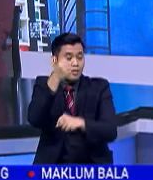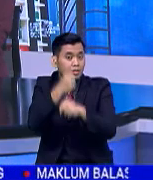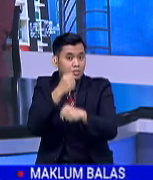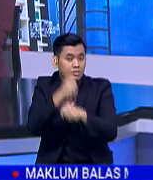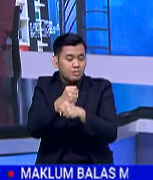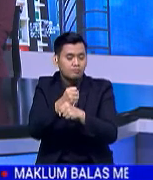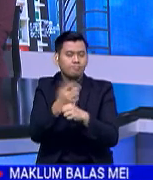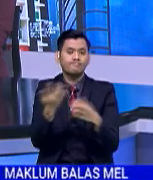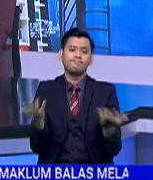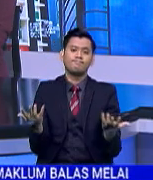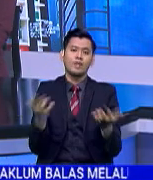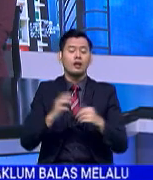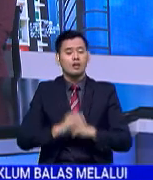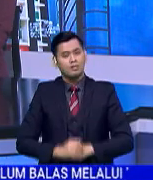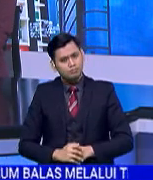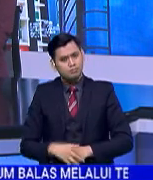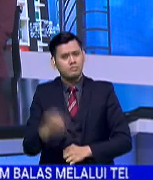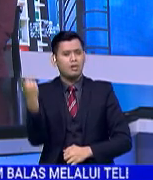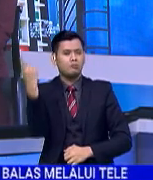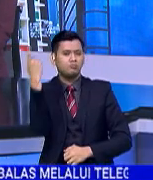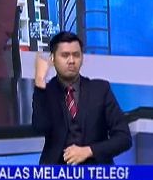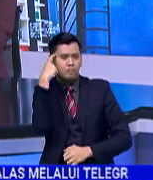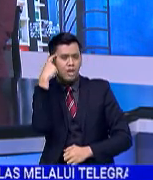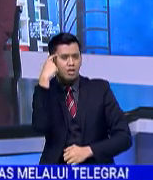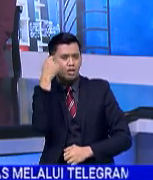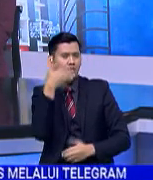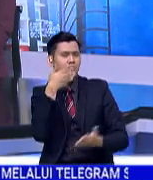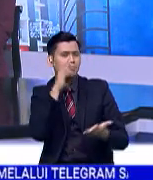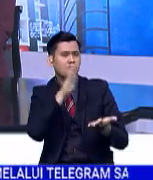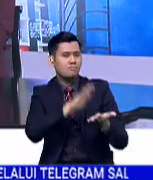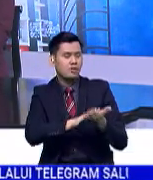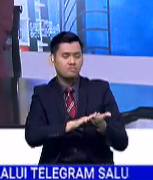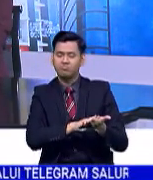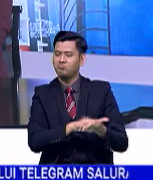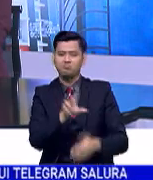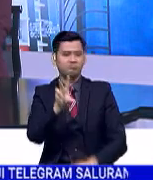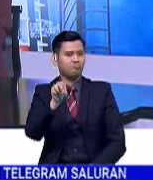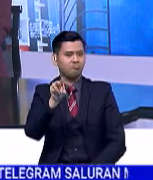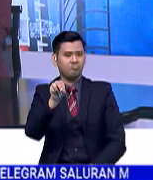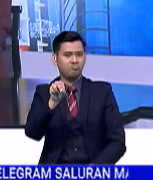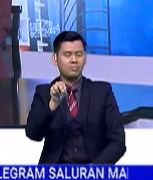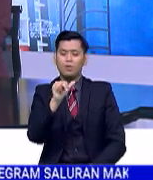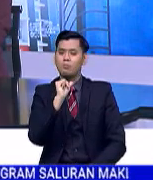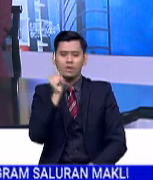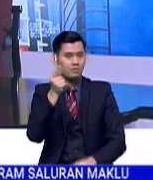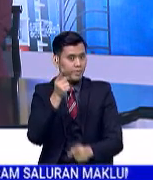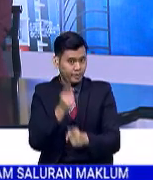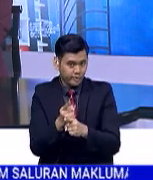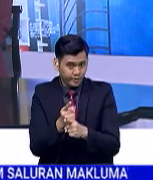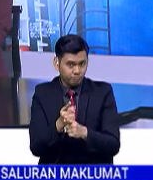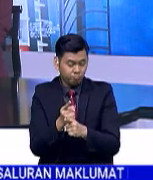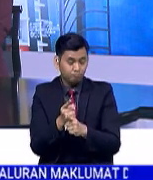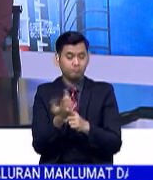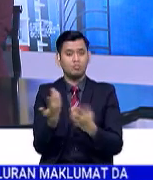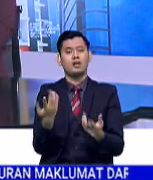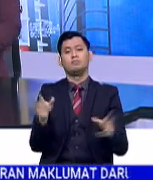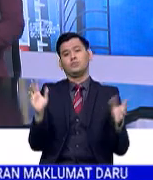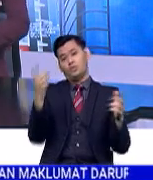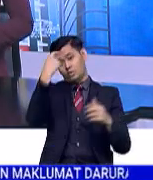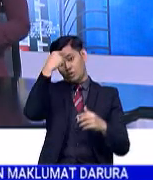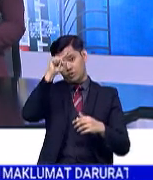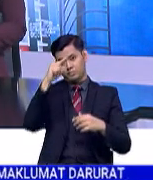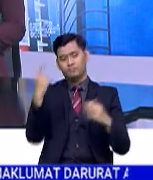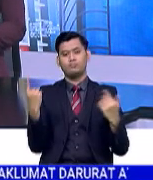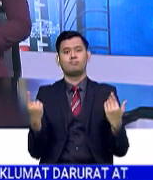cerah. Hakikatnya, tangkapan cetek itu tidak benar sama sekali. Bersempena Hari Kesedaran Autisma